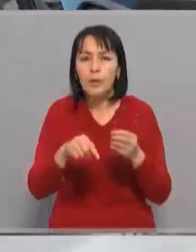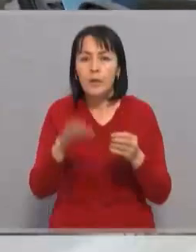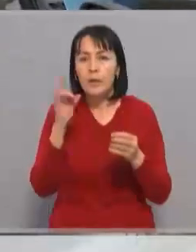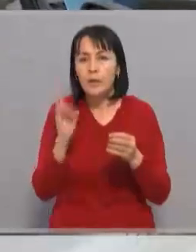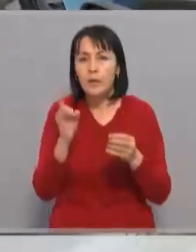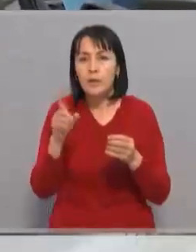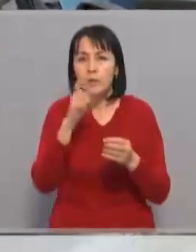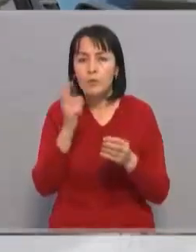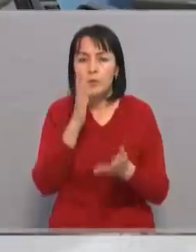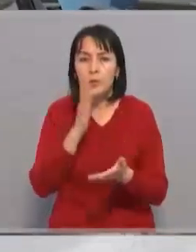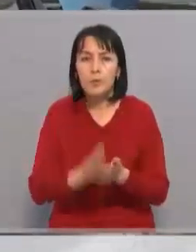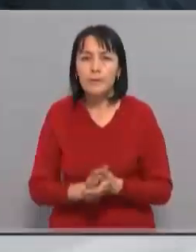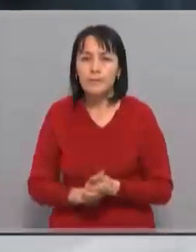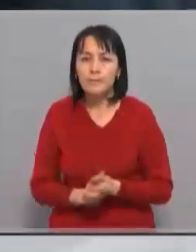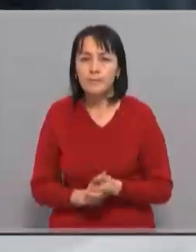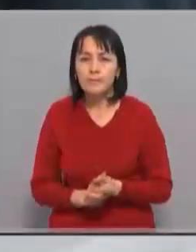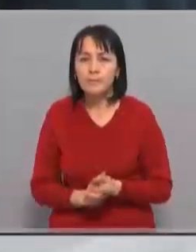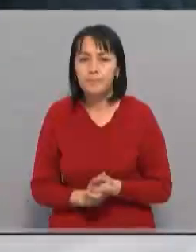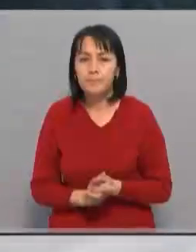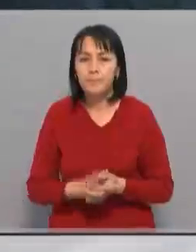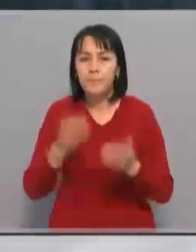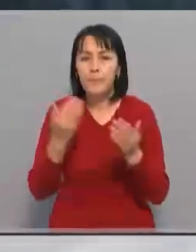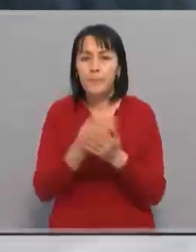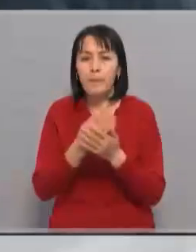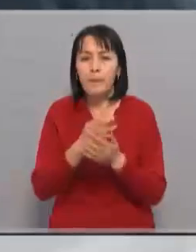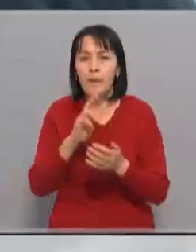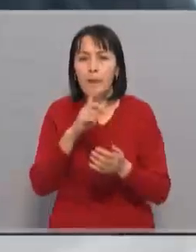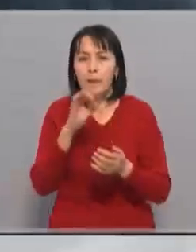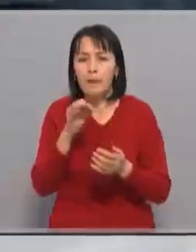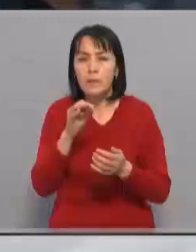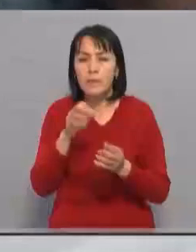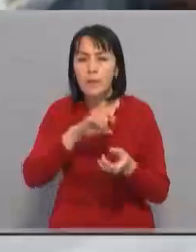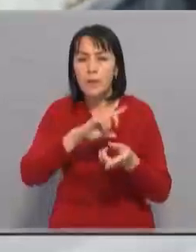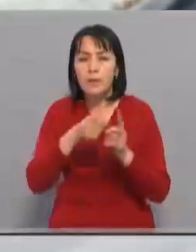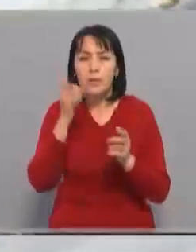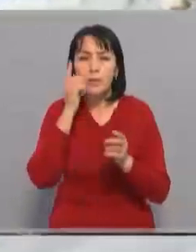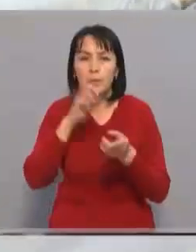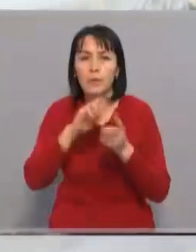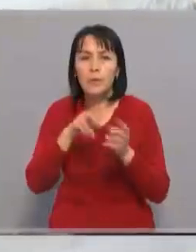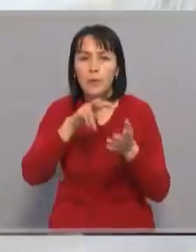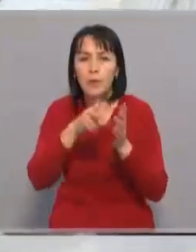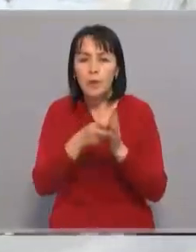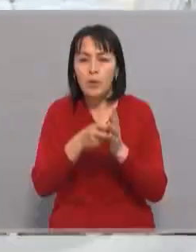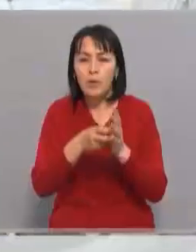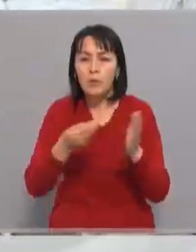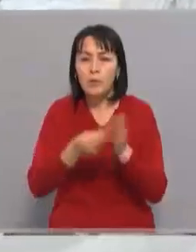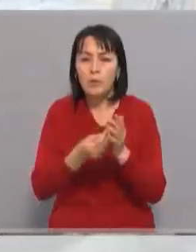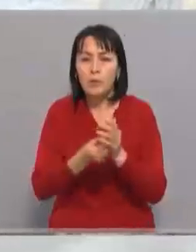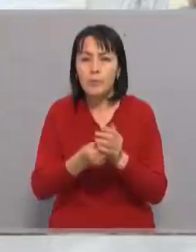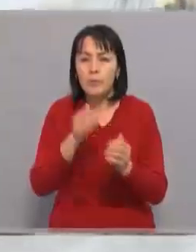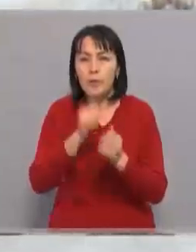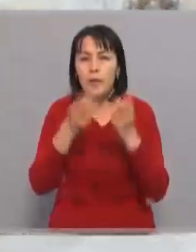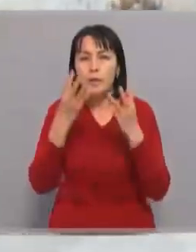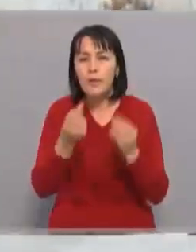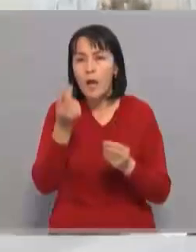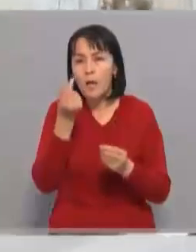такси жүргізушілер де бар. Жаңағы Каспи аударымынан налог ұстаймыз, анау деп атқан арзымайтын ақша істейміз күнделікті,